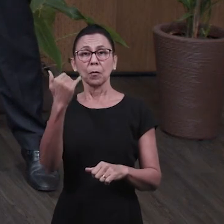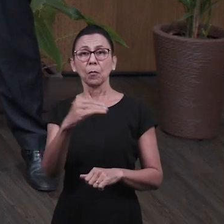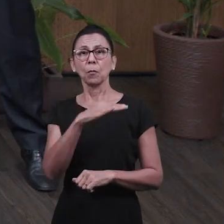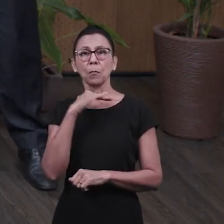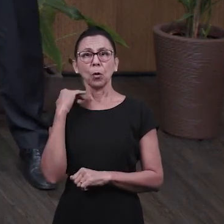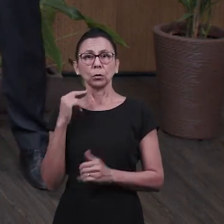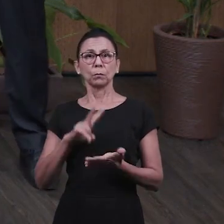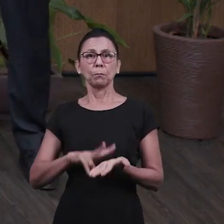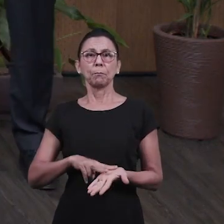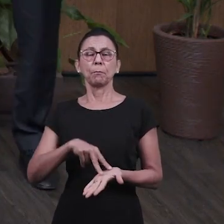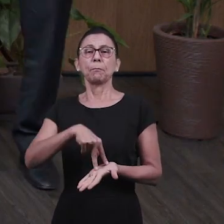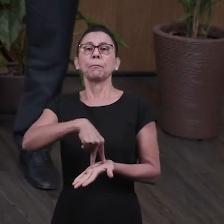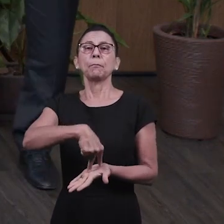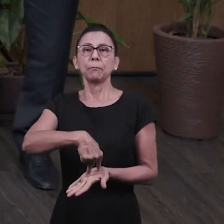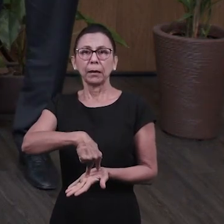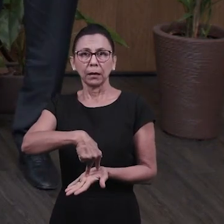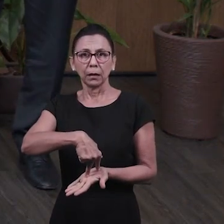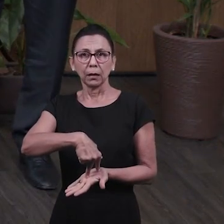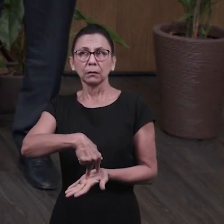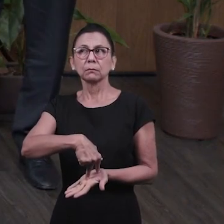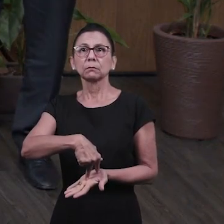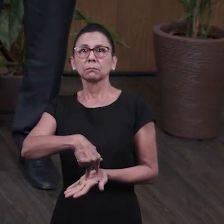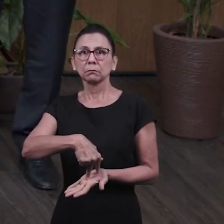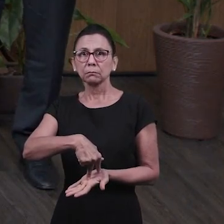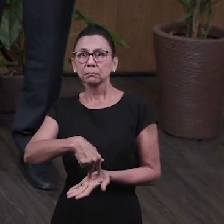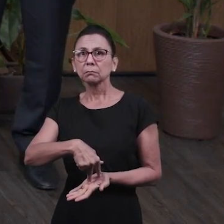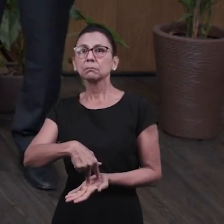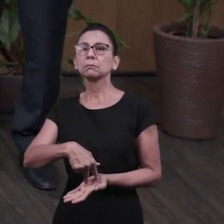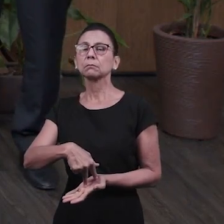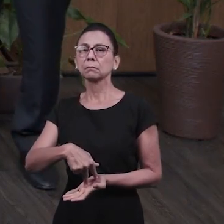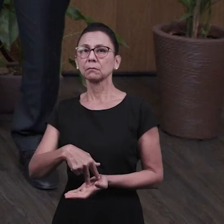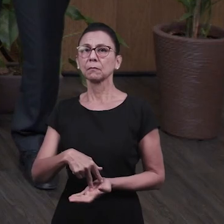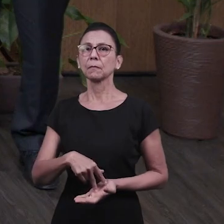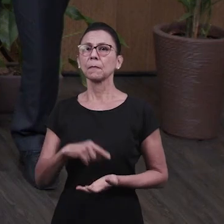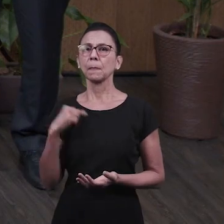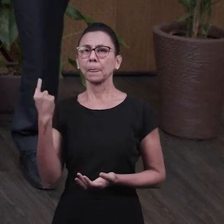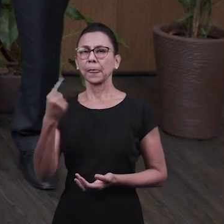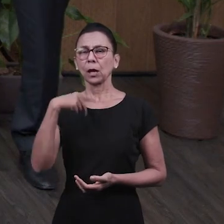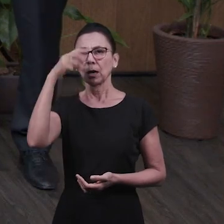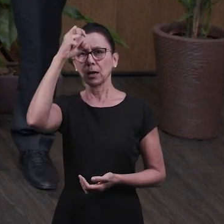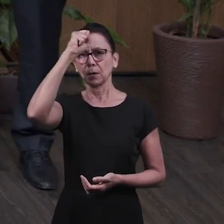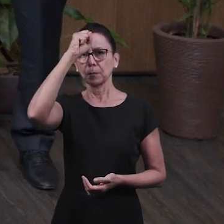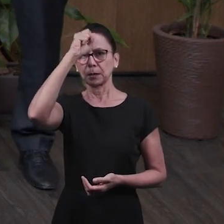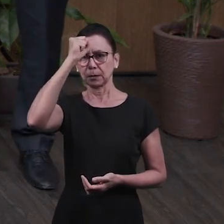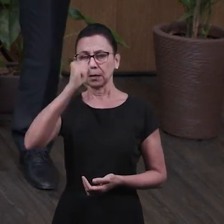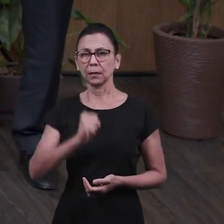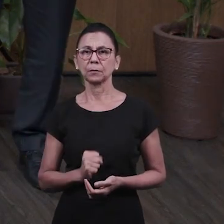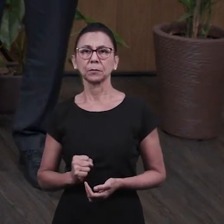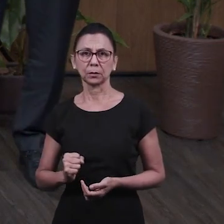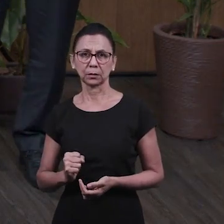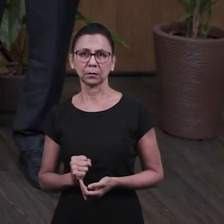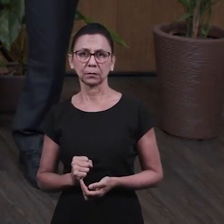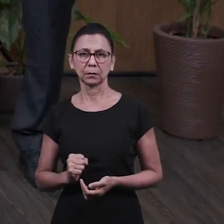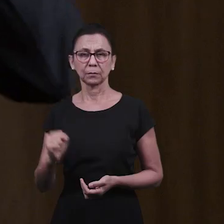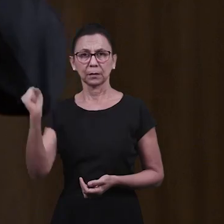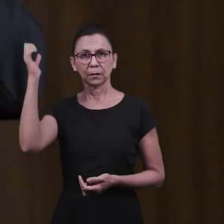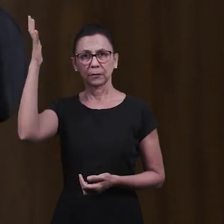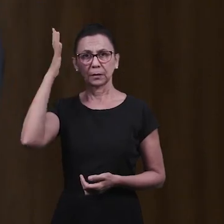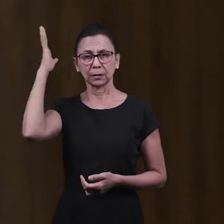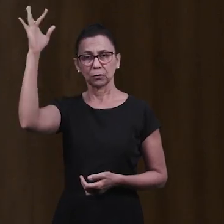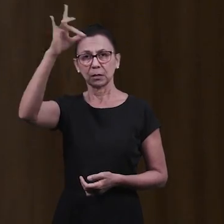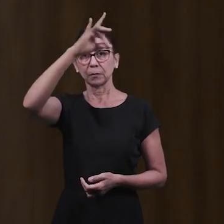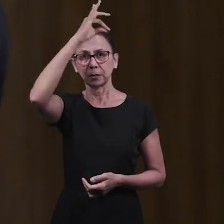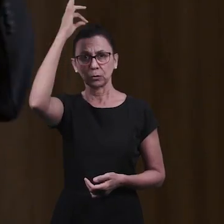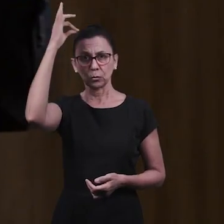même des résurrections de morts. Mais nous apprenons par la révélation du